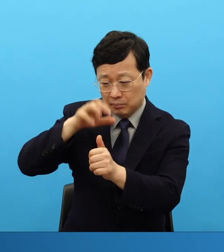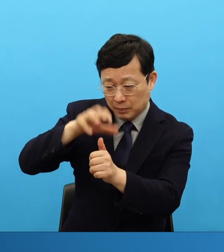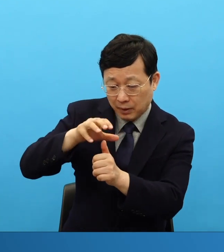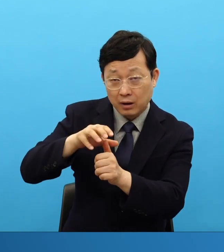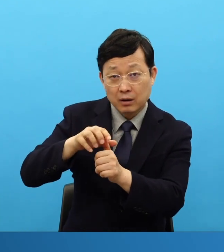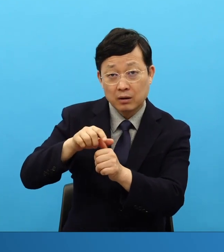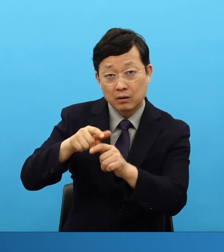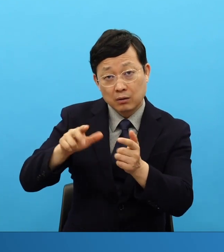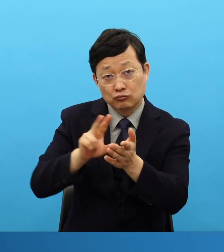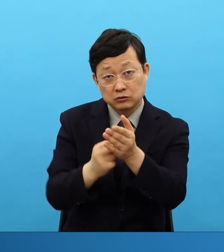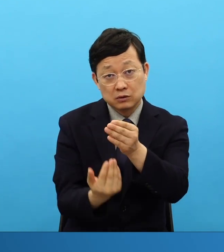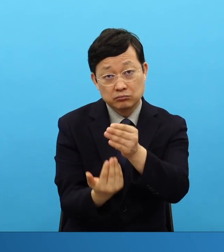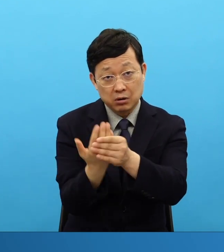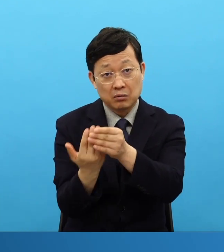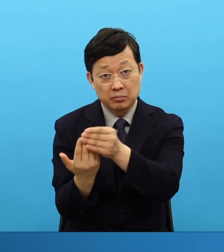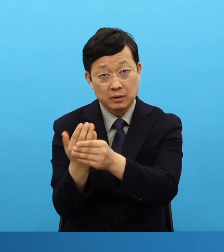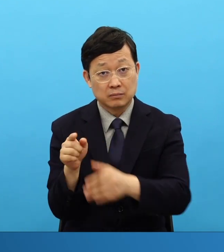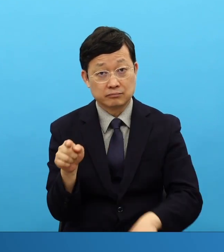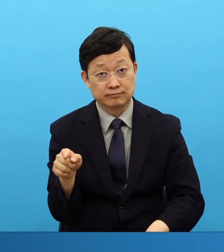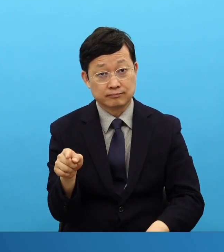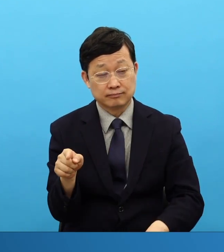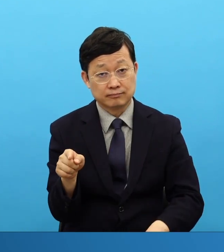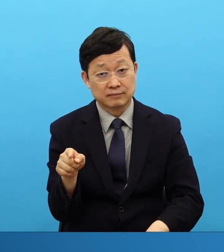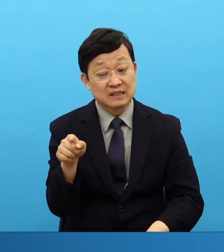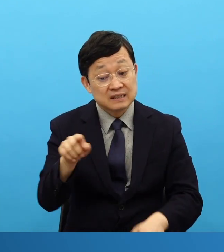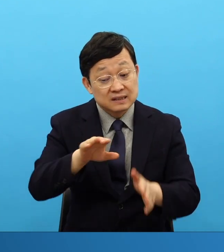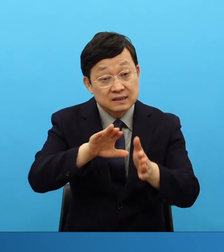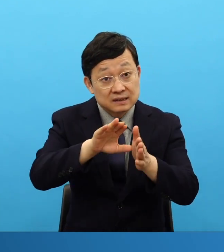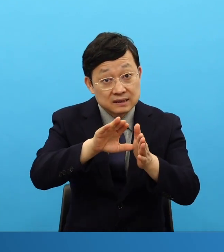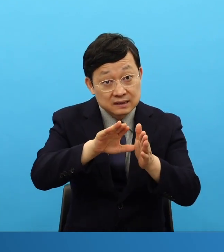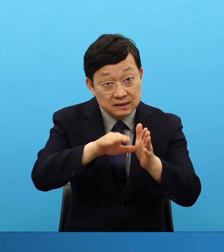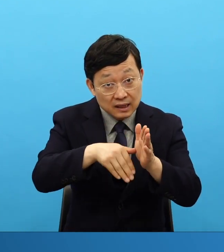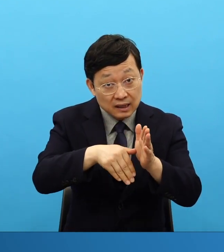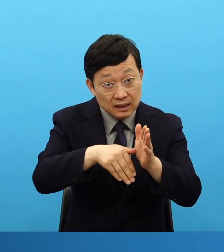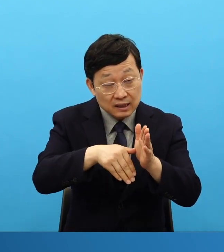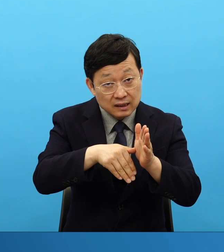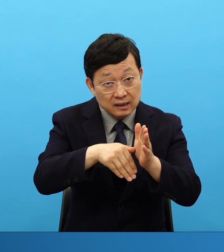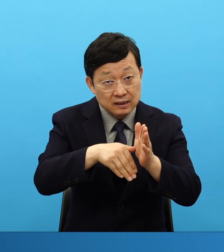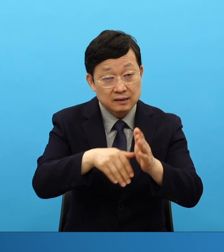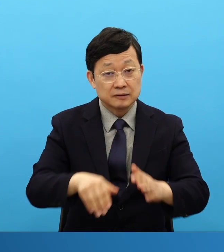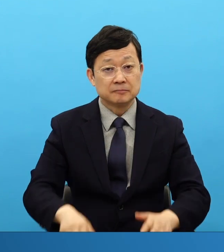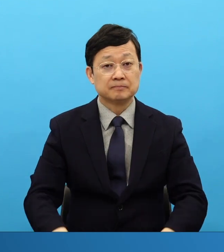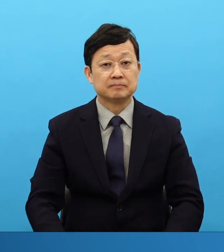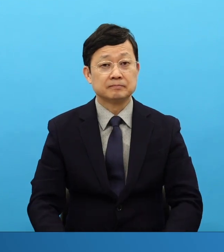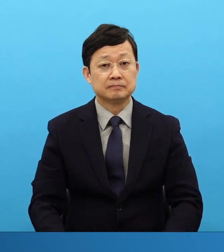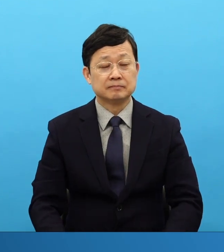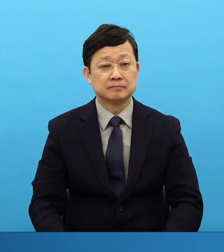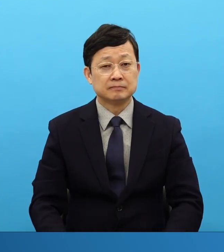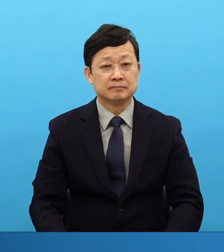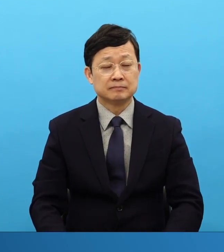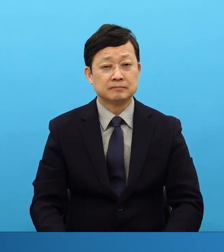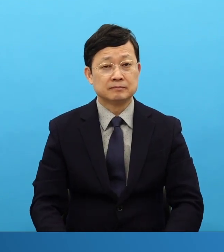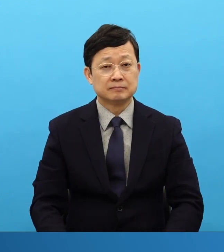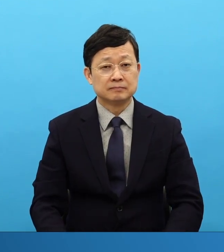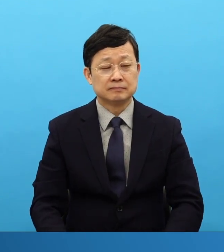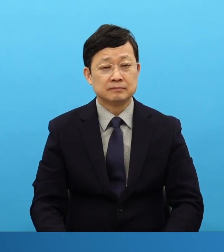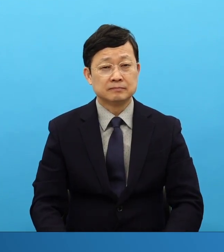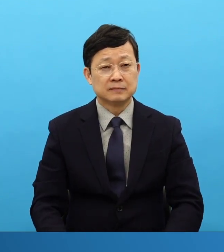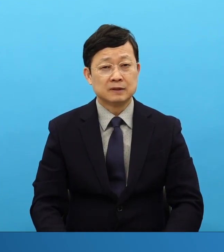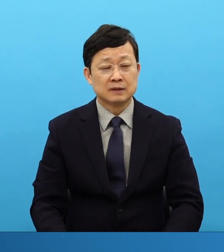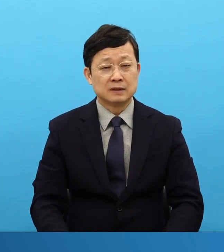that there was persecution amongst the Christians from the Jews. 그때에 당대 최고 물리학자인